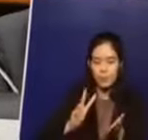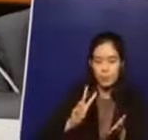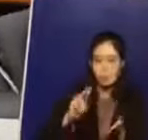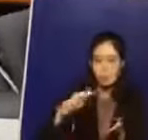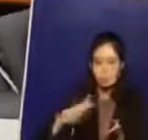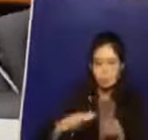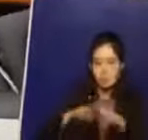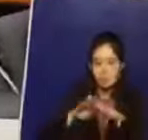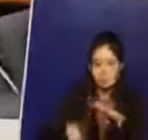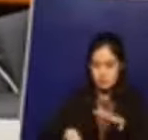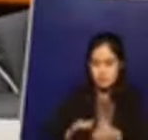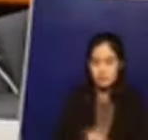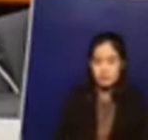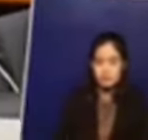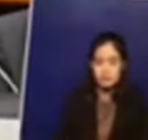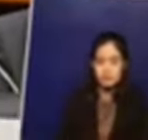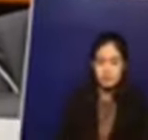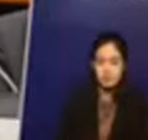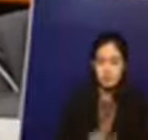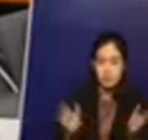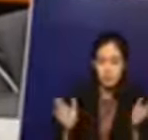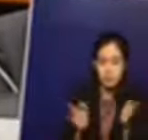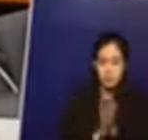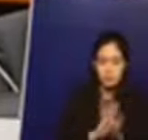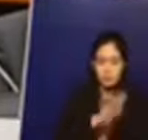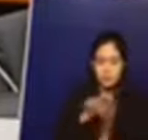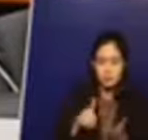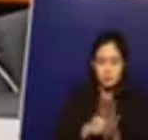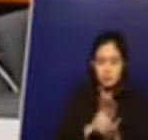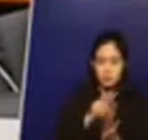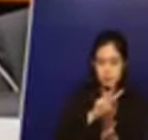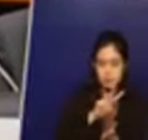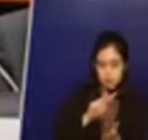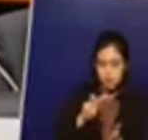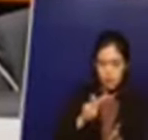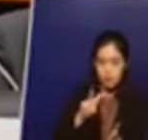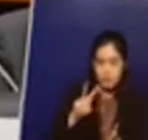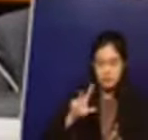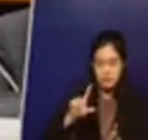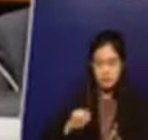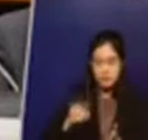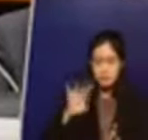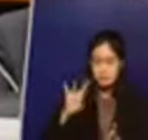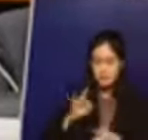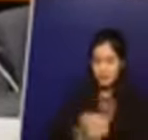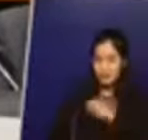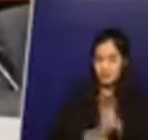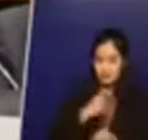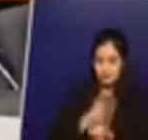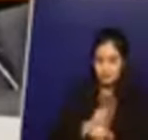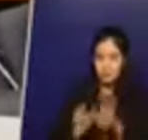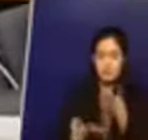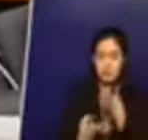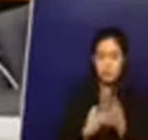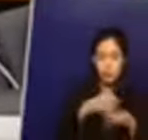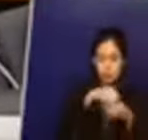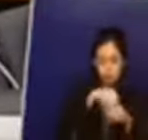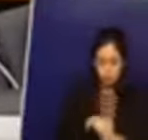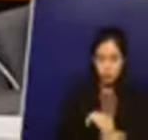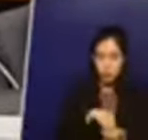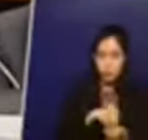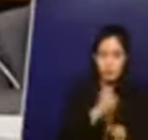ำคุก76กระทงรวมทั้งสิ้น228ปีนะคะซึ่งเป็นบรรทัดฐานตามที่ปปช.ได้ชี้มู